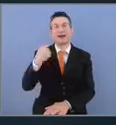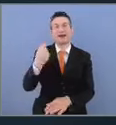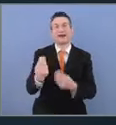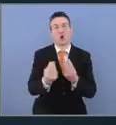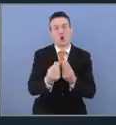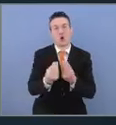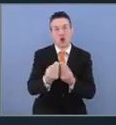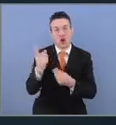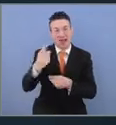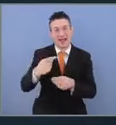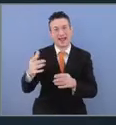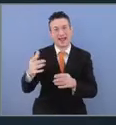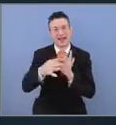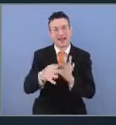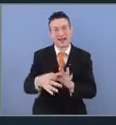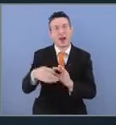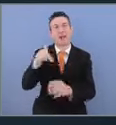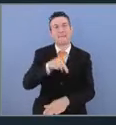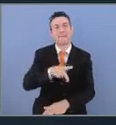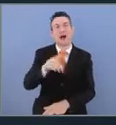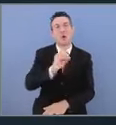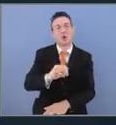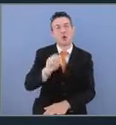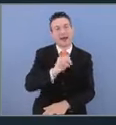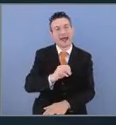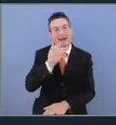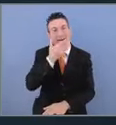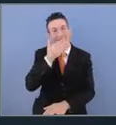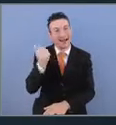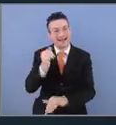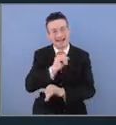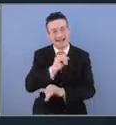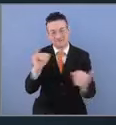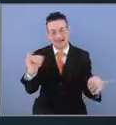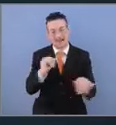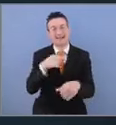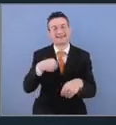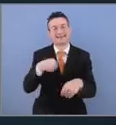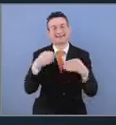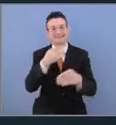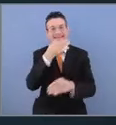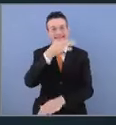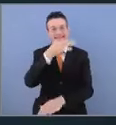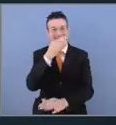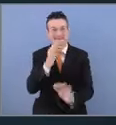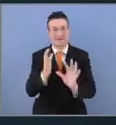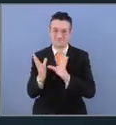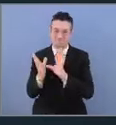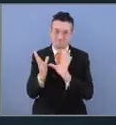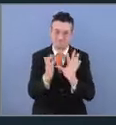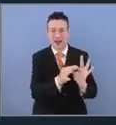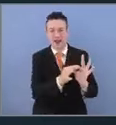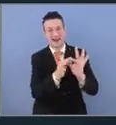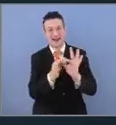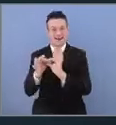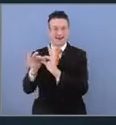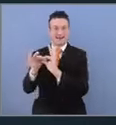Paolo Ornelli, che non manca mai di creare, di fare, diciamo, il punto e l'anello di congiunzione in una